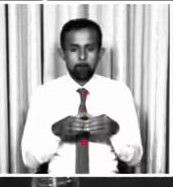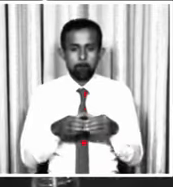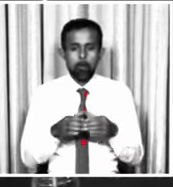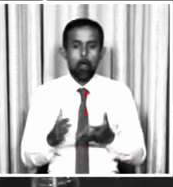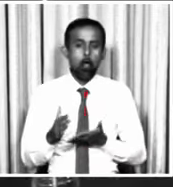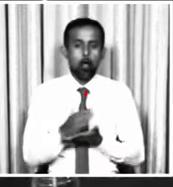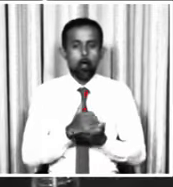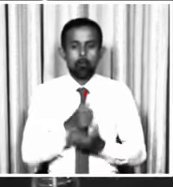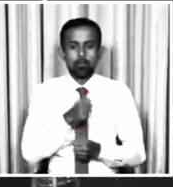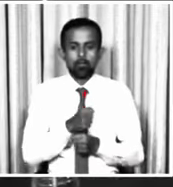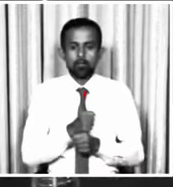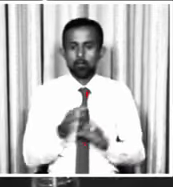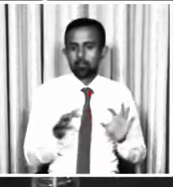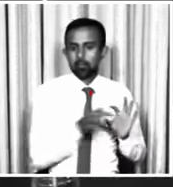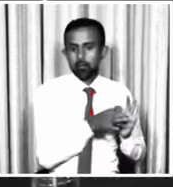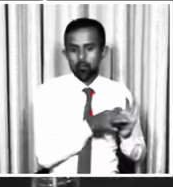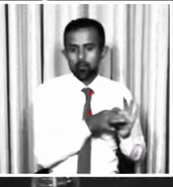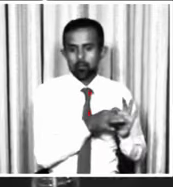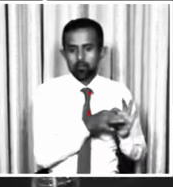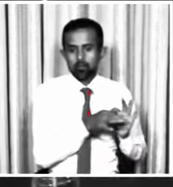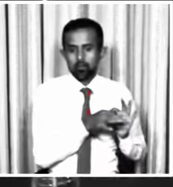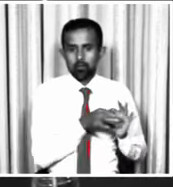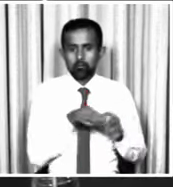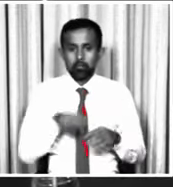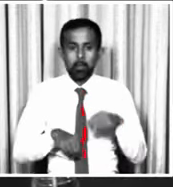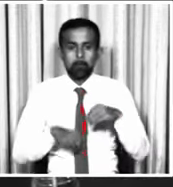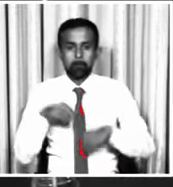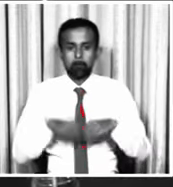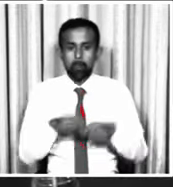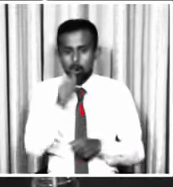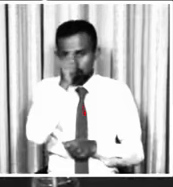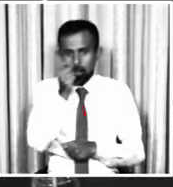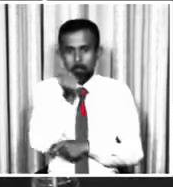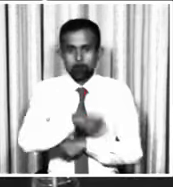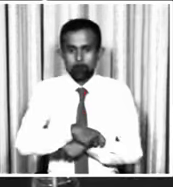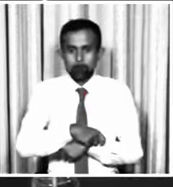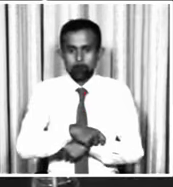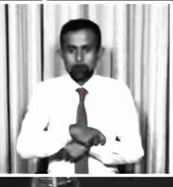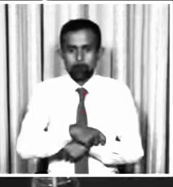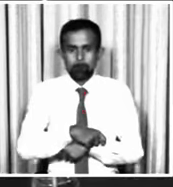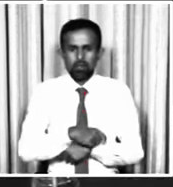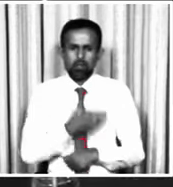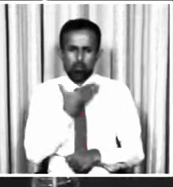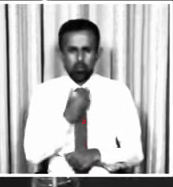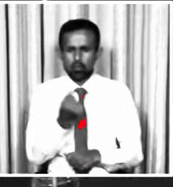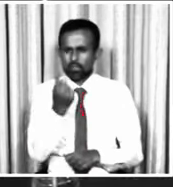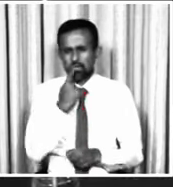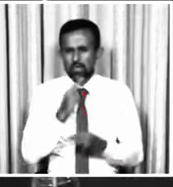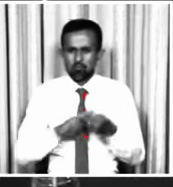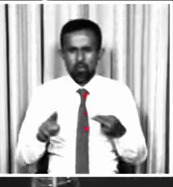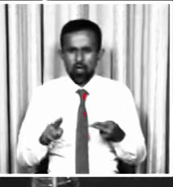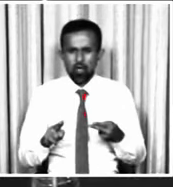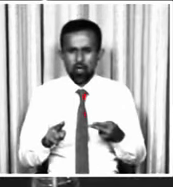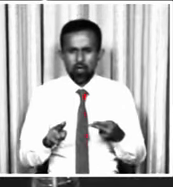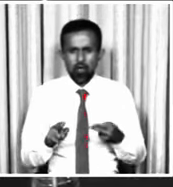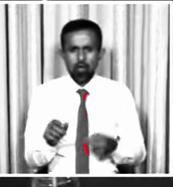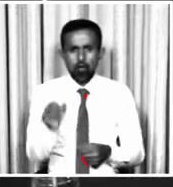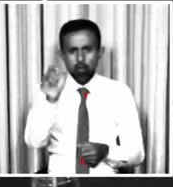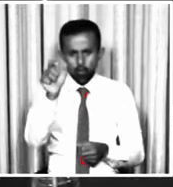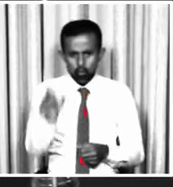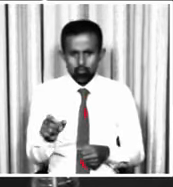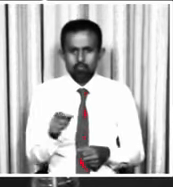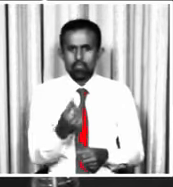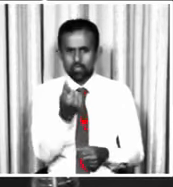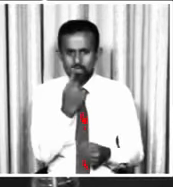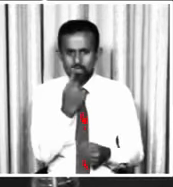ඔක්කොම ආණ්ඩුවට ගැට ගන්න. මේක තමයි මේකේ තියෙන දේශපාලන කුමන්ත්‍රණය. ඒක නිසා මේ බොරු කියන්න එපා. තමුන්නාංශයලා මේ